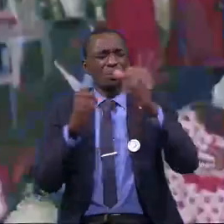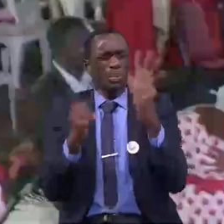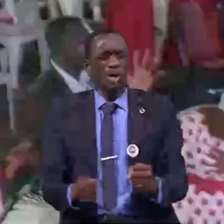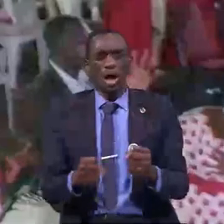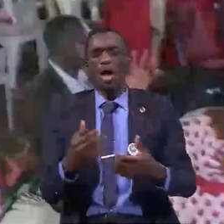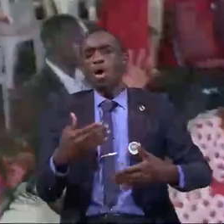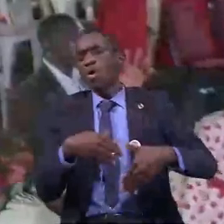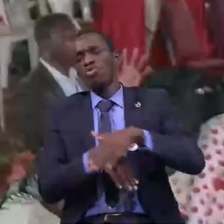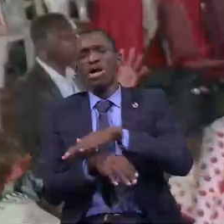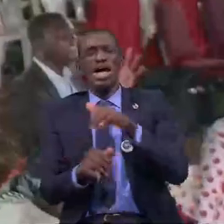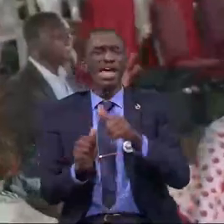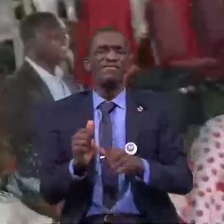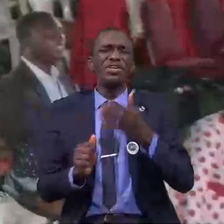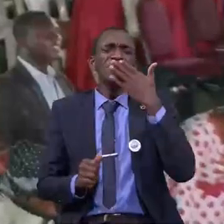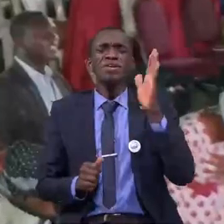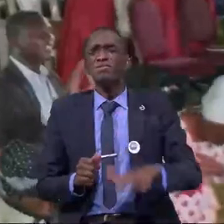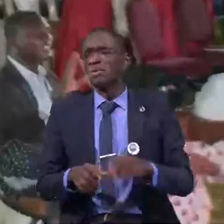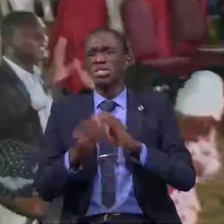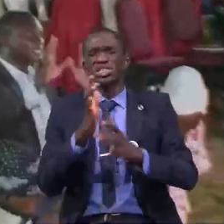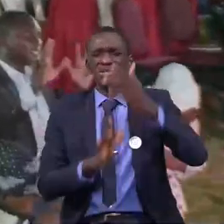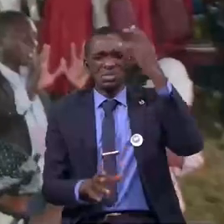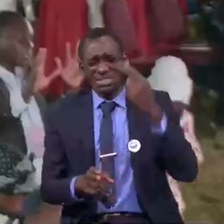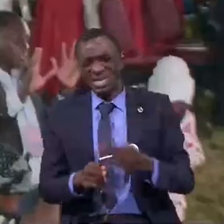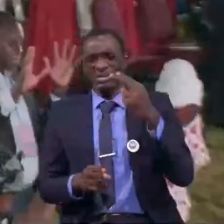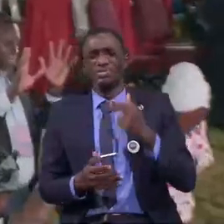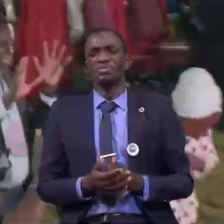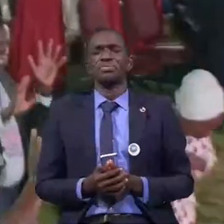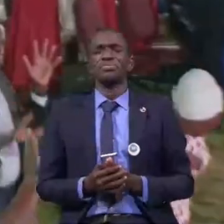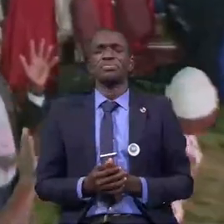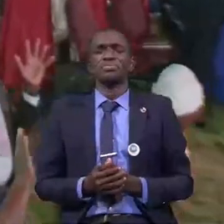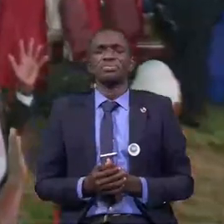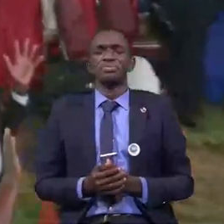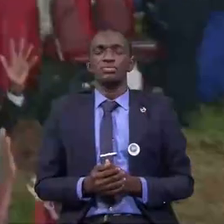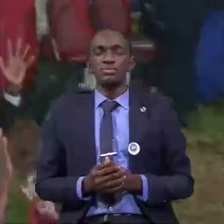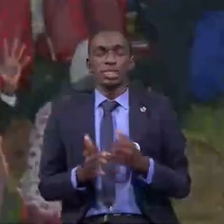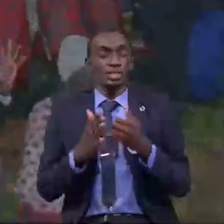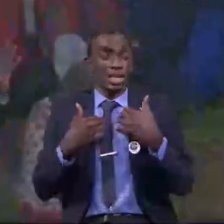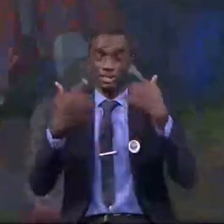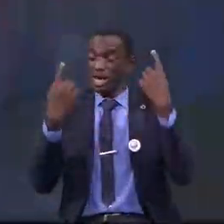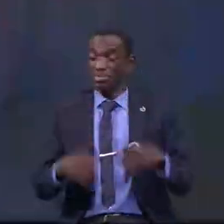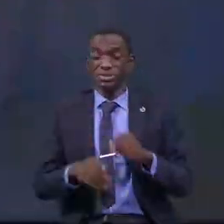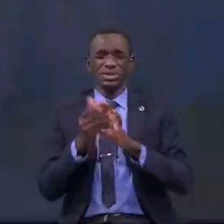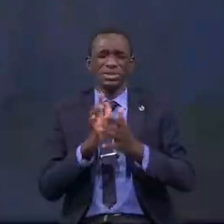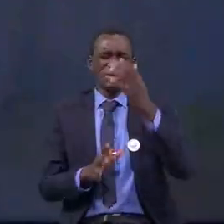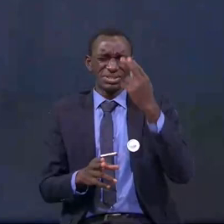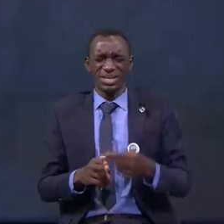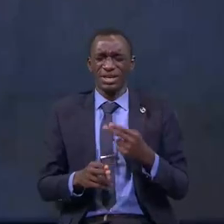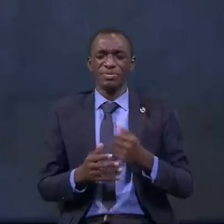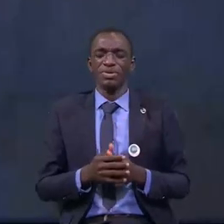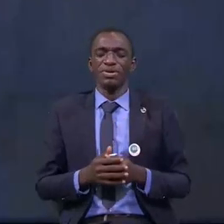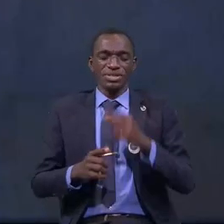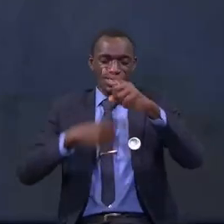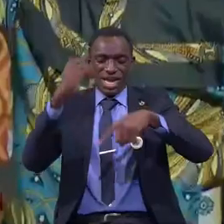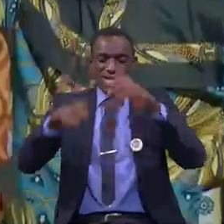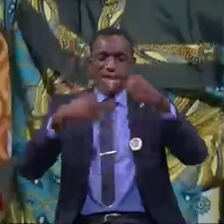Et t'accorde la puissance victorieuse sur tout mauvais esprit. C'est fait.